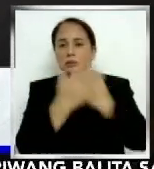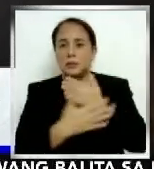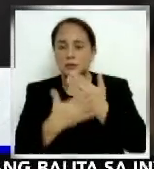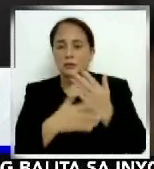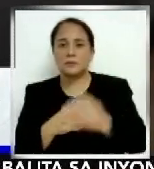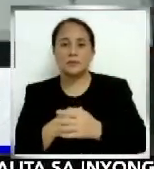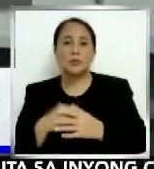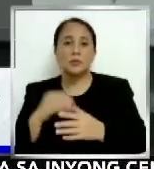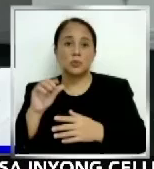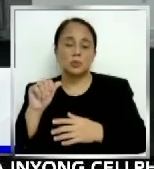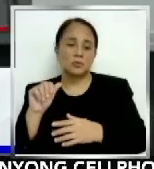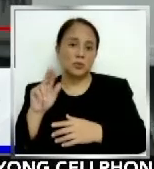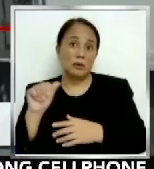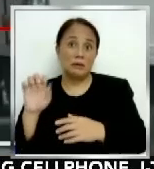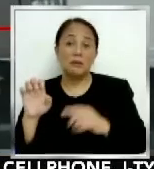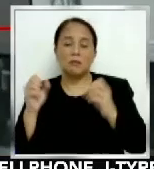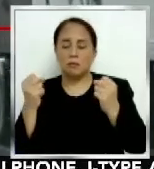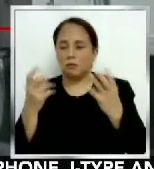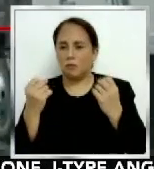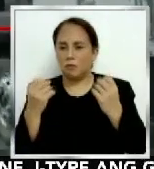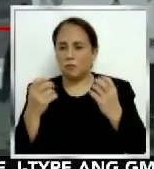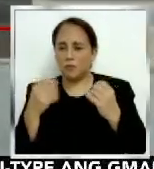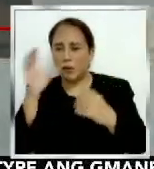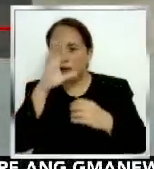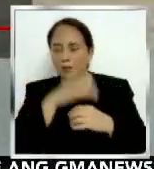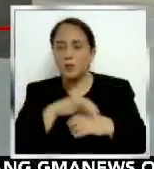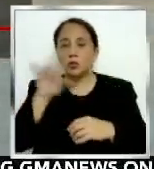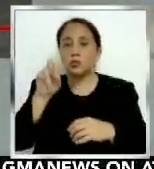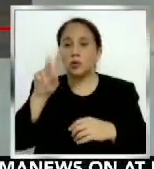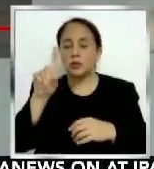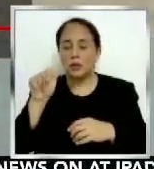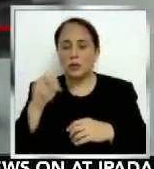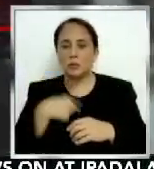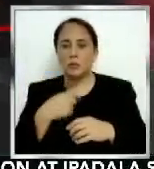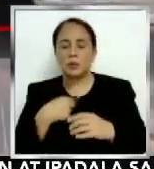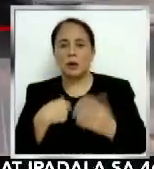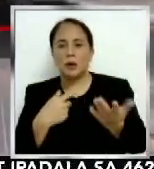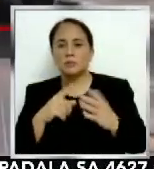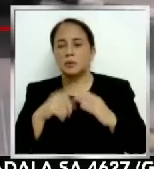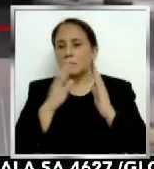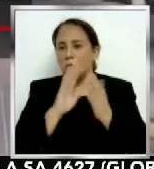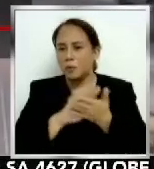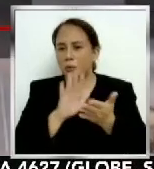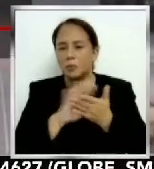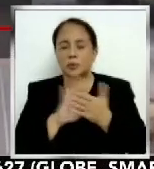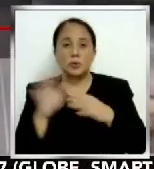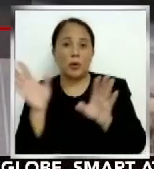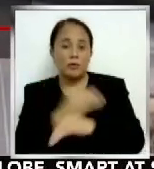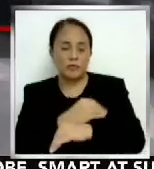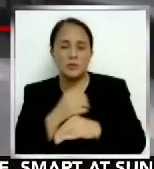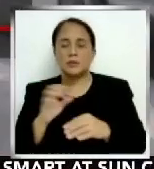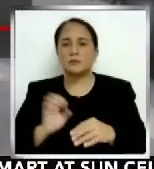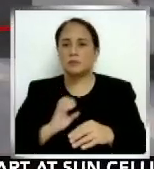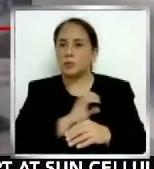ng mga manggagawa. Sa Jordan halimbawa, naghahanap ng butler, housekeeping at front office staff, executive manager at mga